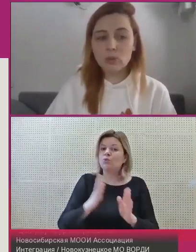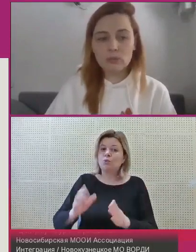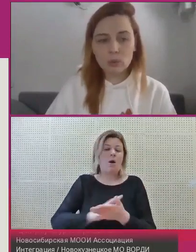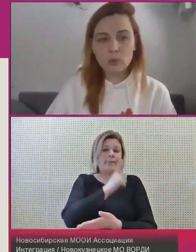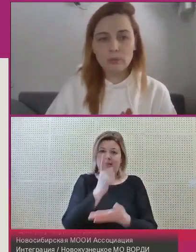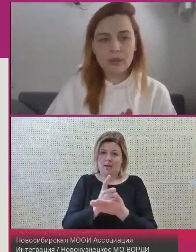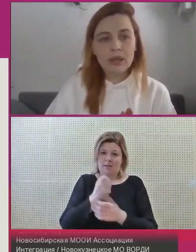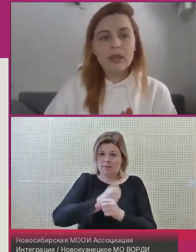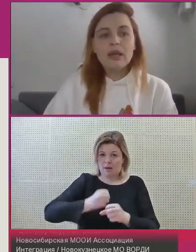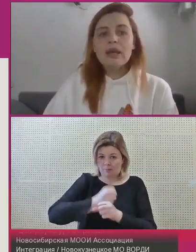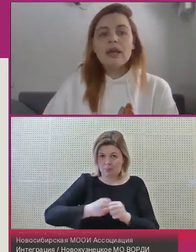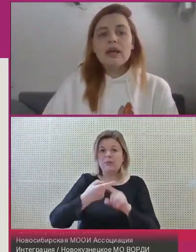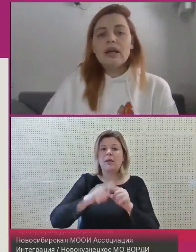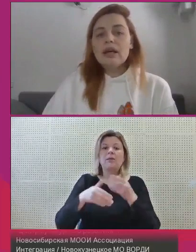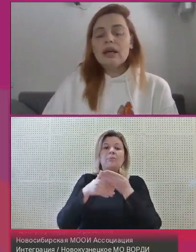вам в трудную минуту.